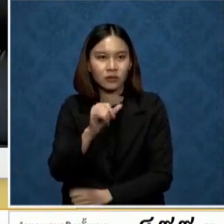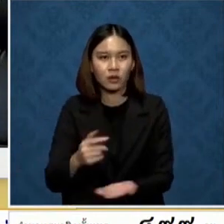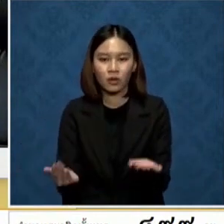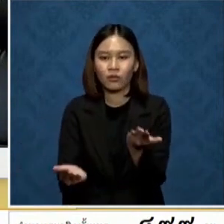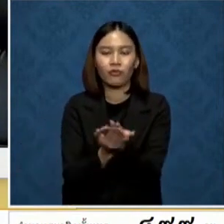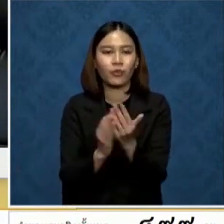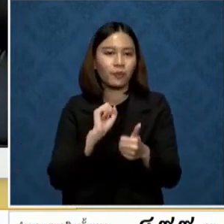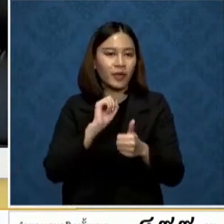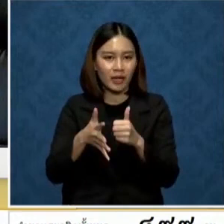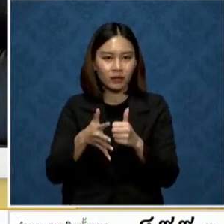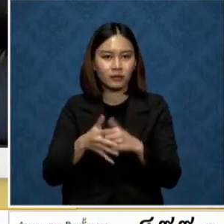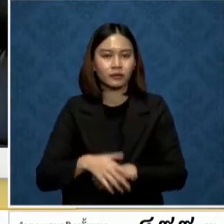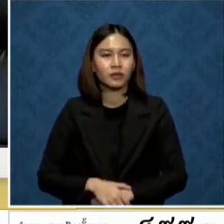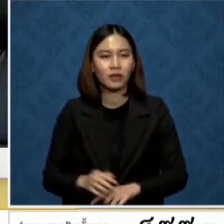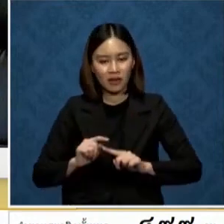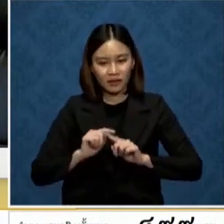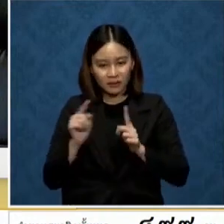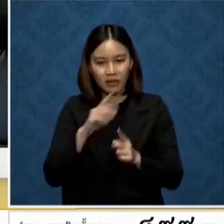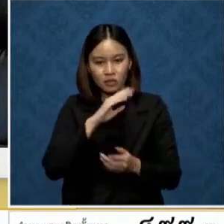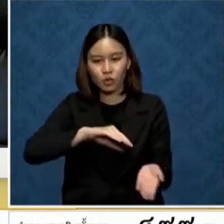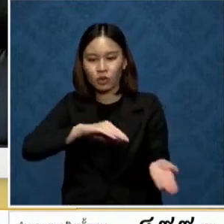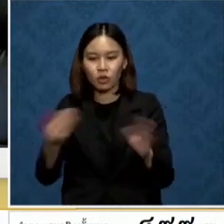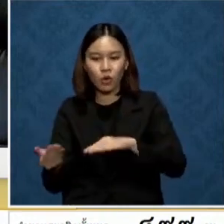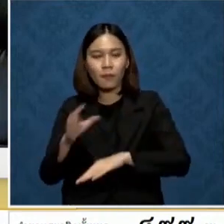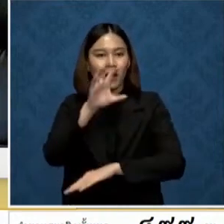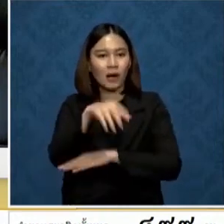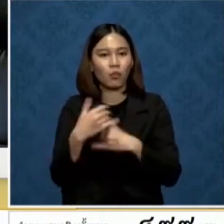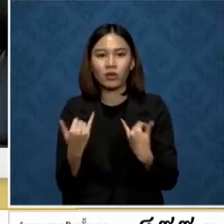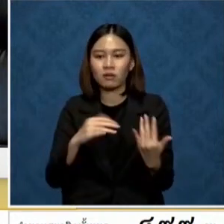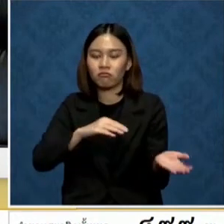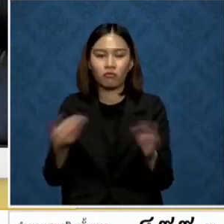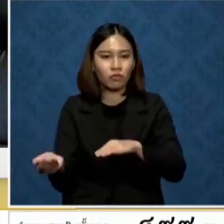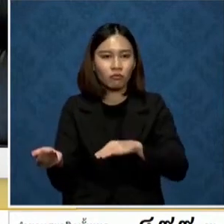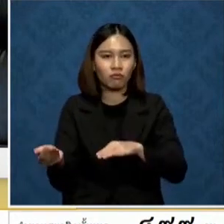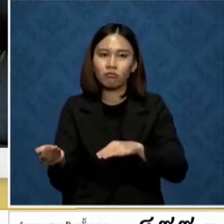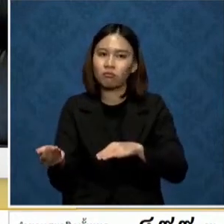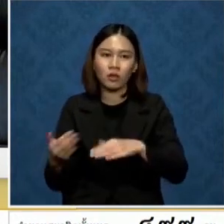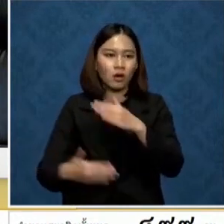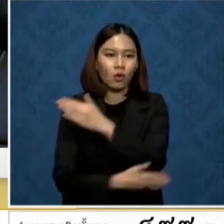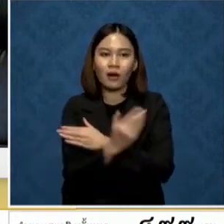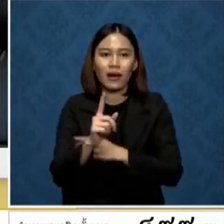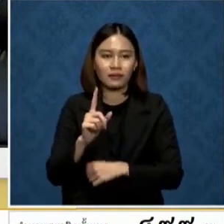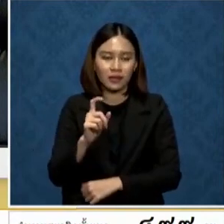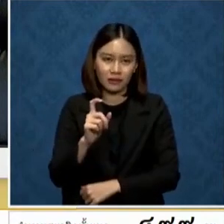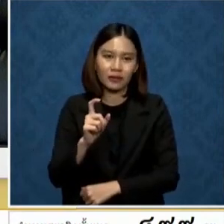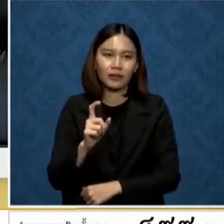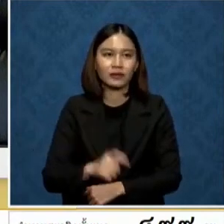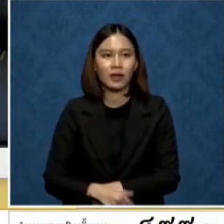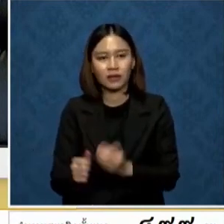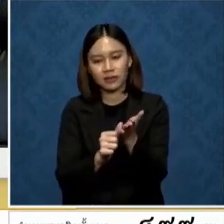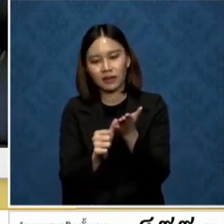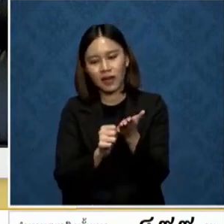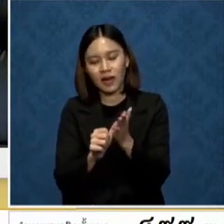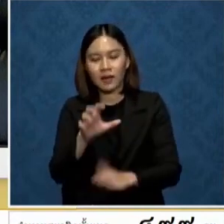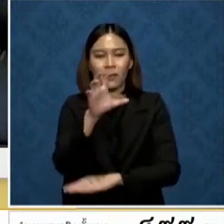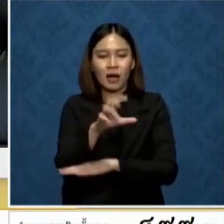ประกบได้ทันแต่การคว่ำร่างข้อบังคับวันนี้ไปเลยก็อาจจะเสียโอกาสที่จะทำให้เราได้แก้ไข